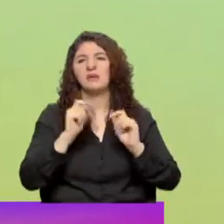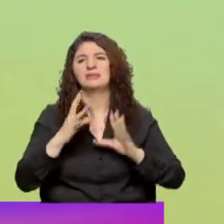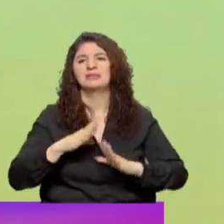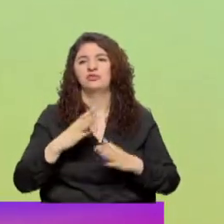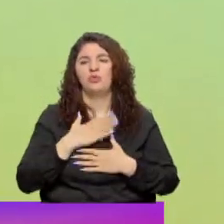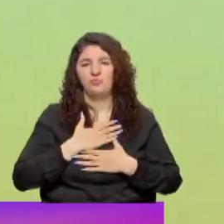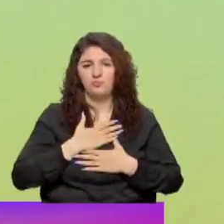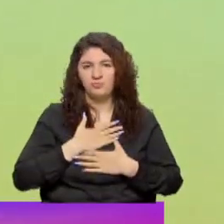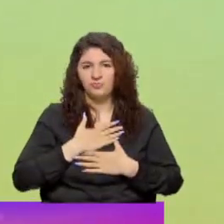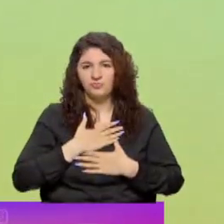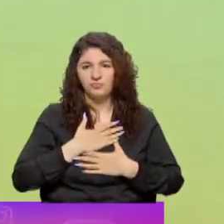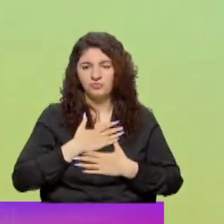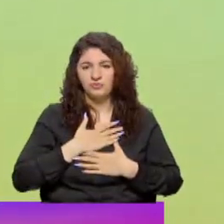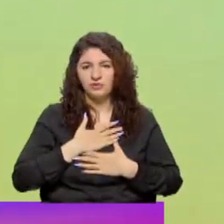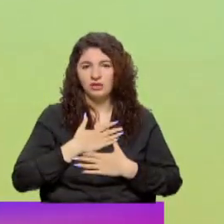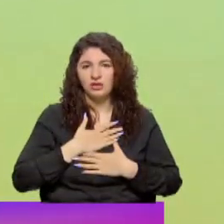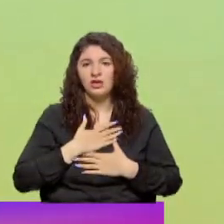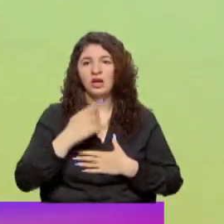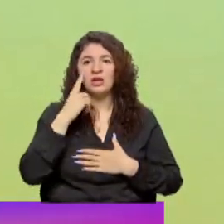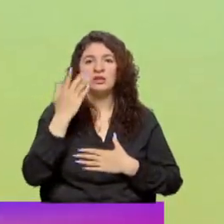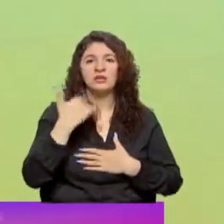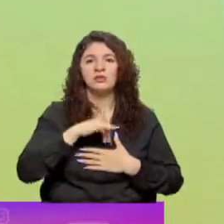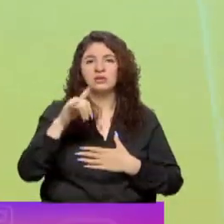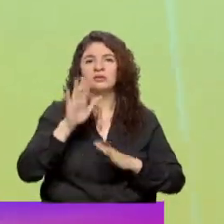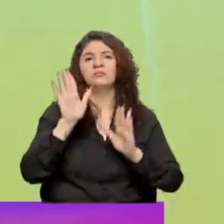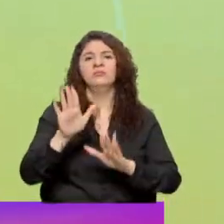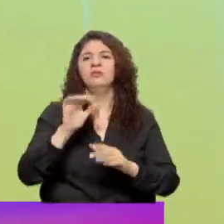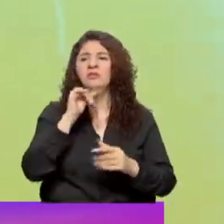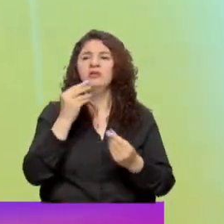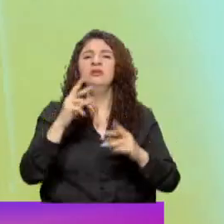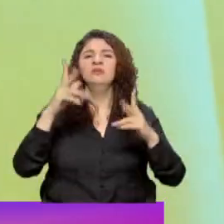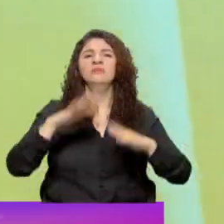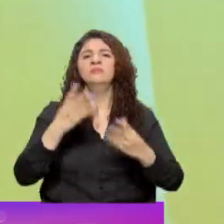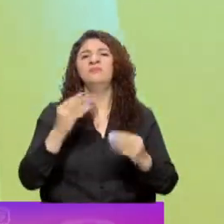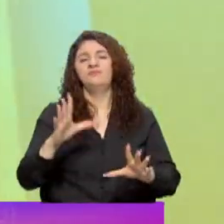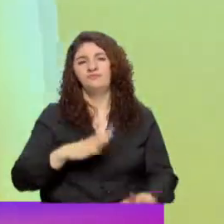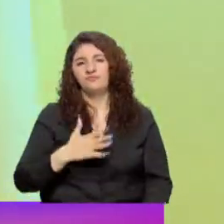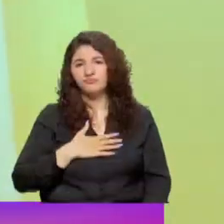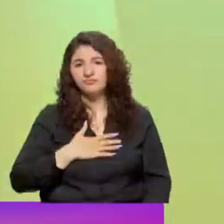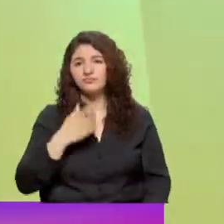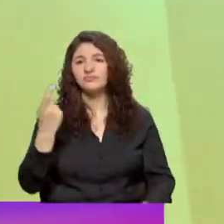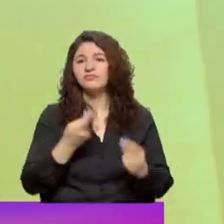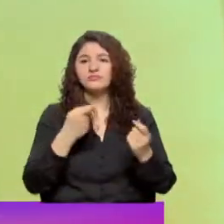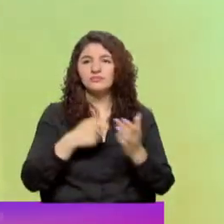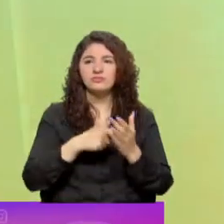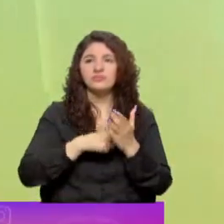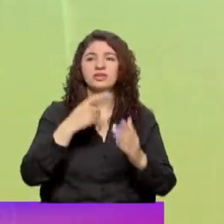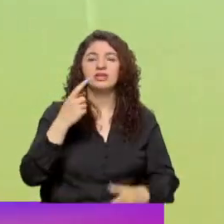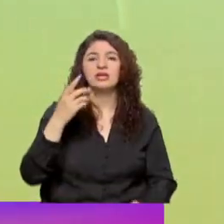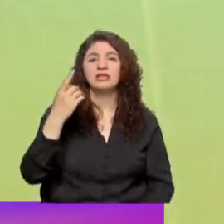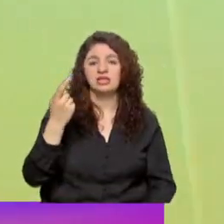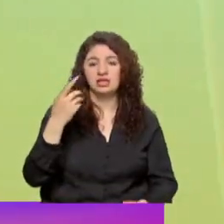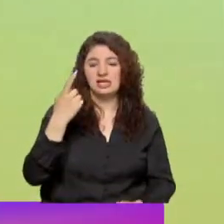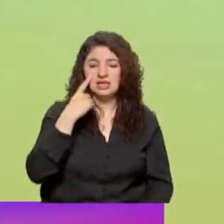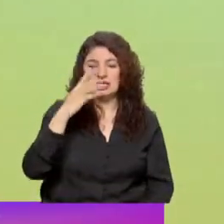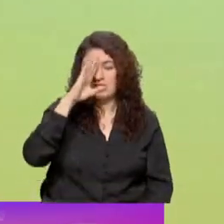bekliyorum bu Atatürk Havalimanı karşı iç olması yıkılmasını istiyoruz işin adı İstanbul Atatürk